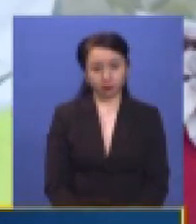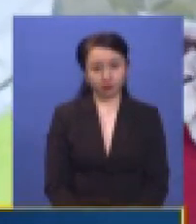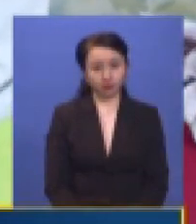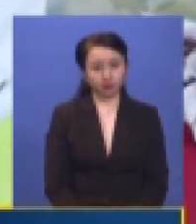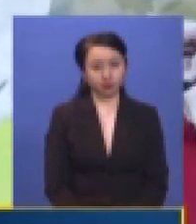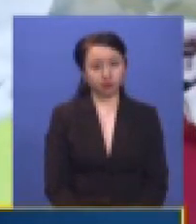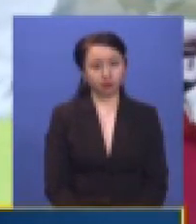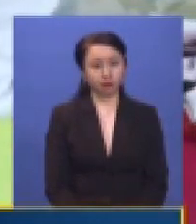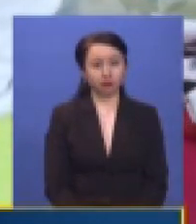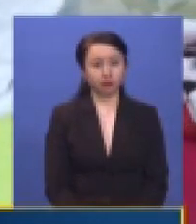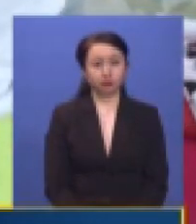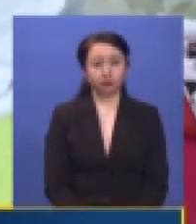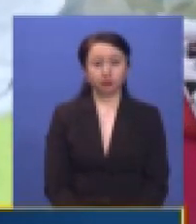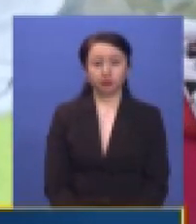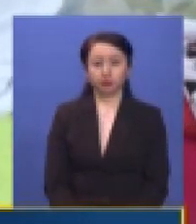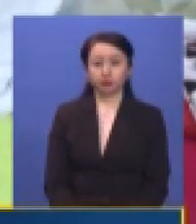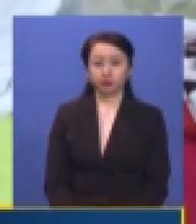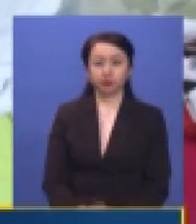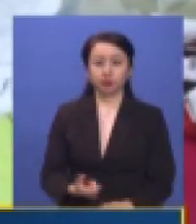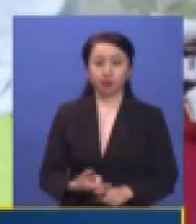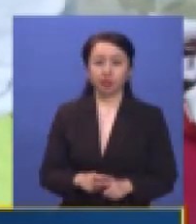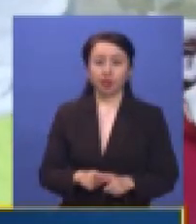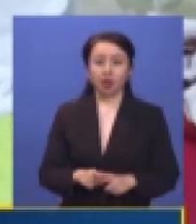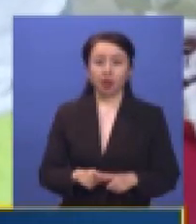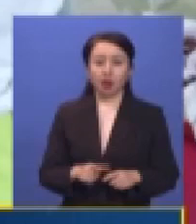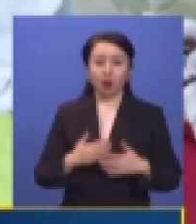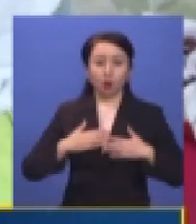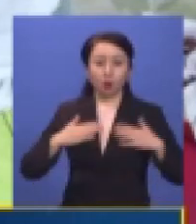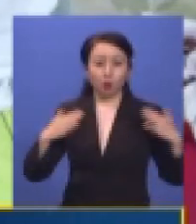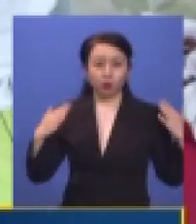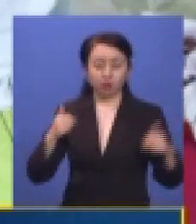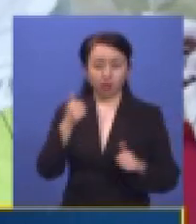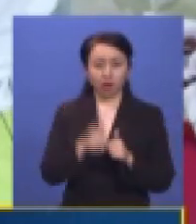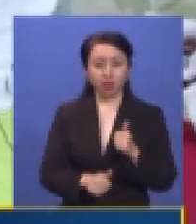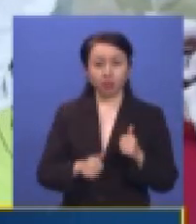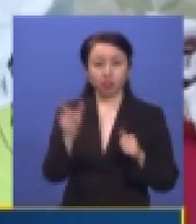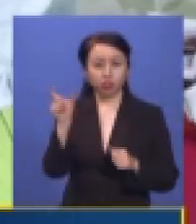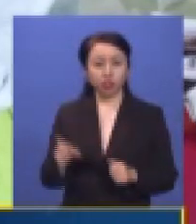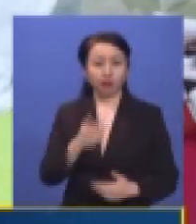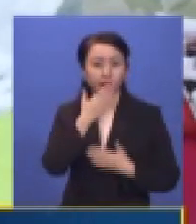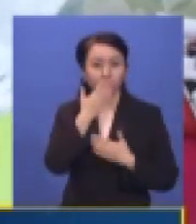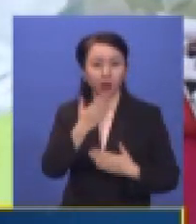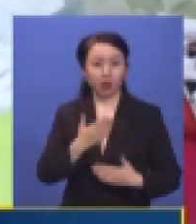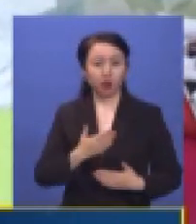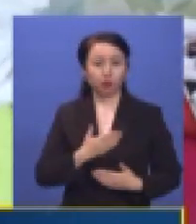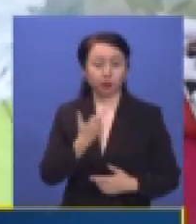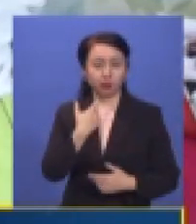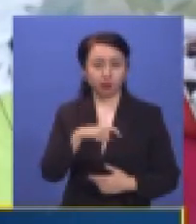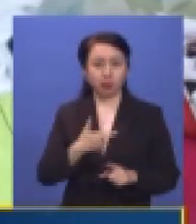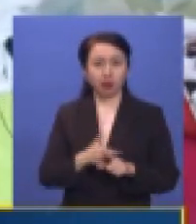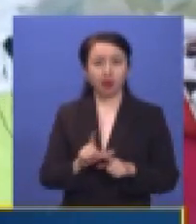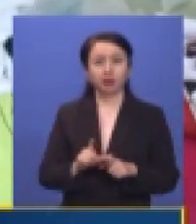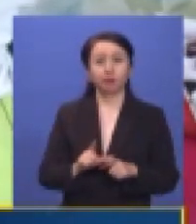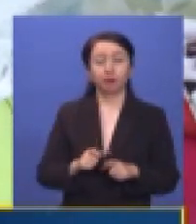Базовый, оверсайз, который сейчас тоже носят с необработанным горлом. Каждый любит посидеть. Этим